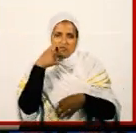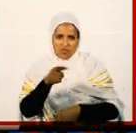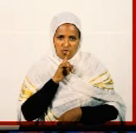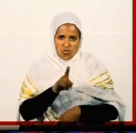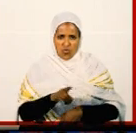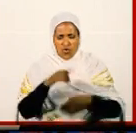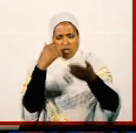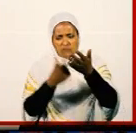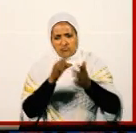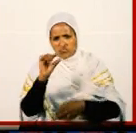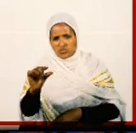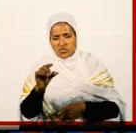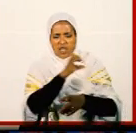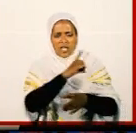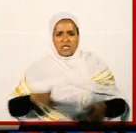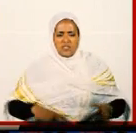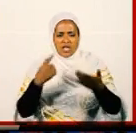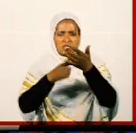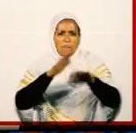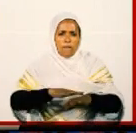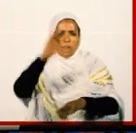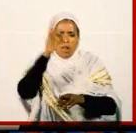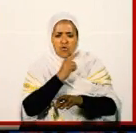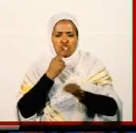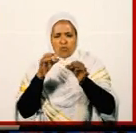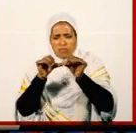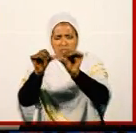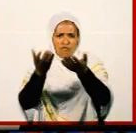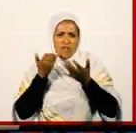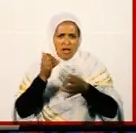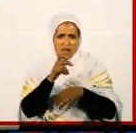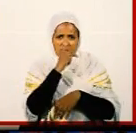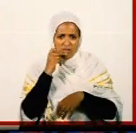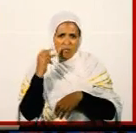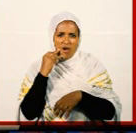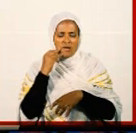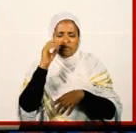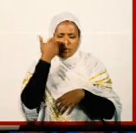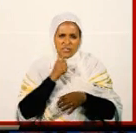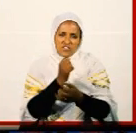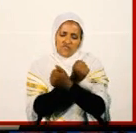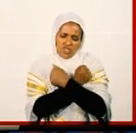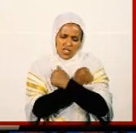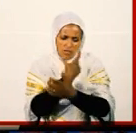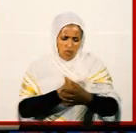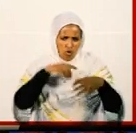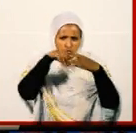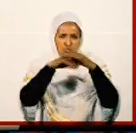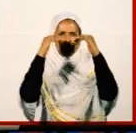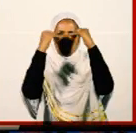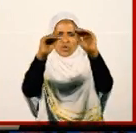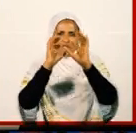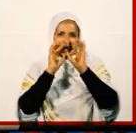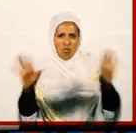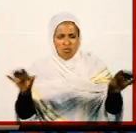ከዚህ በላይም የእመቤታችንን ፍቅር በምእመናን ዘንድ ገደብ የለውም፣ ወሰን የለውም። ለዚህ ነው ቃል ኪዳኗ ጠብቆን እስካሁን ድረስ